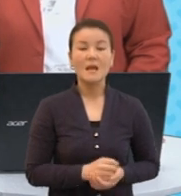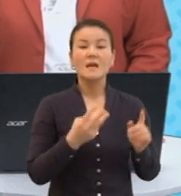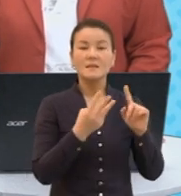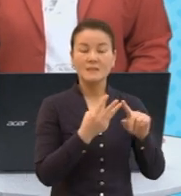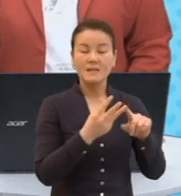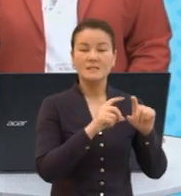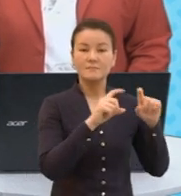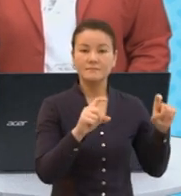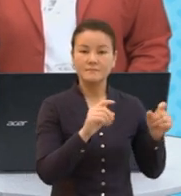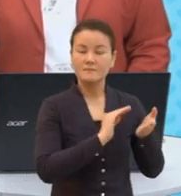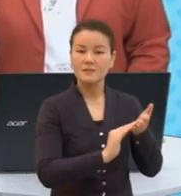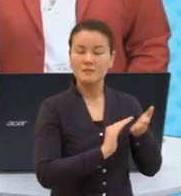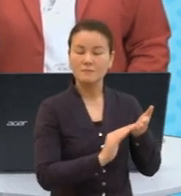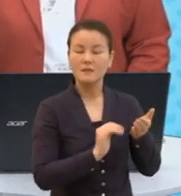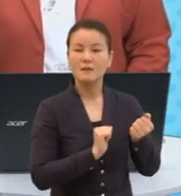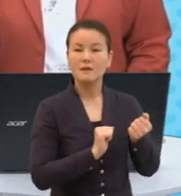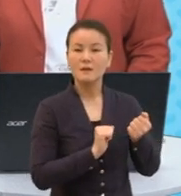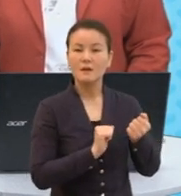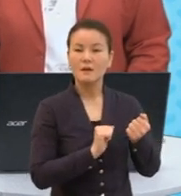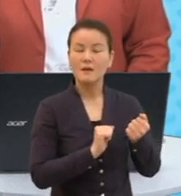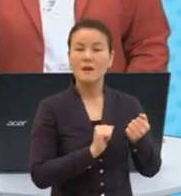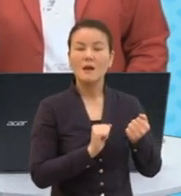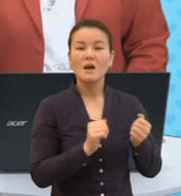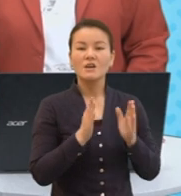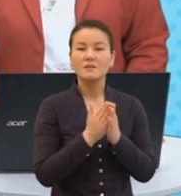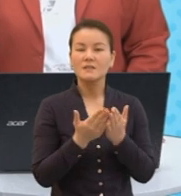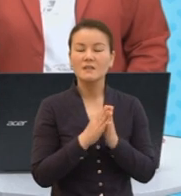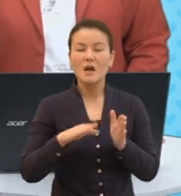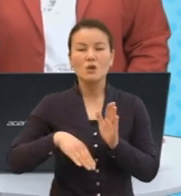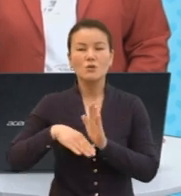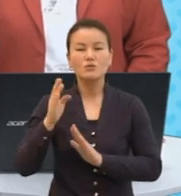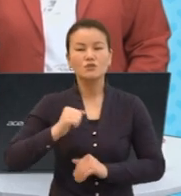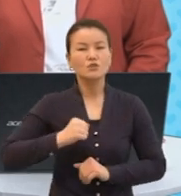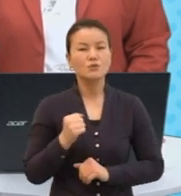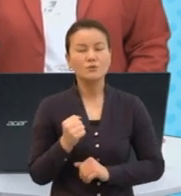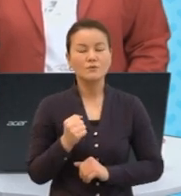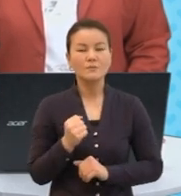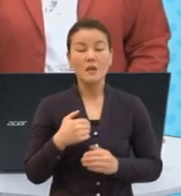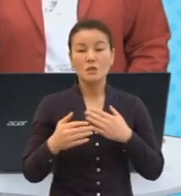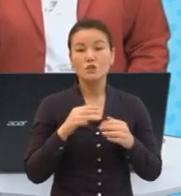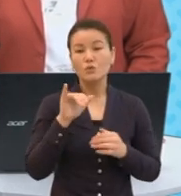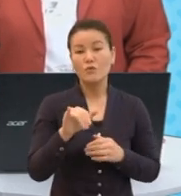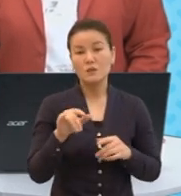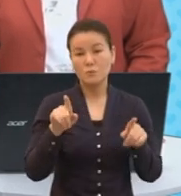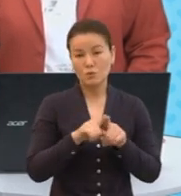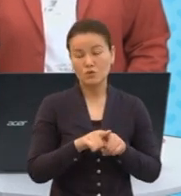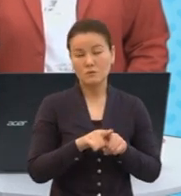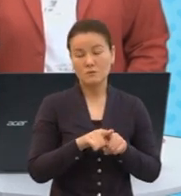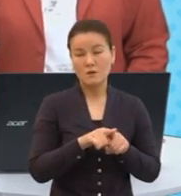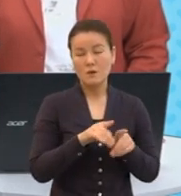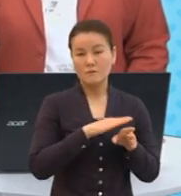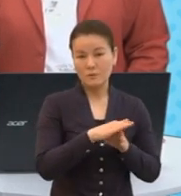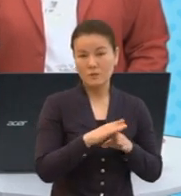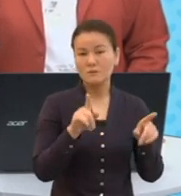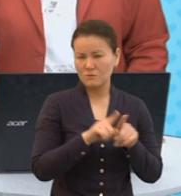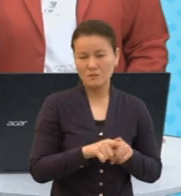И третий вы должны были записать пословицу «Книга – лучший друг». Если у вас получилось точно так же, вы